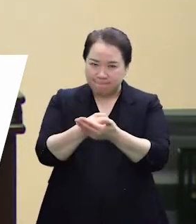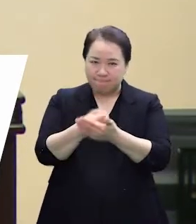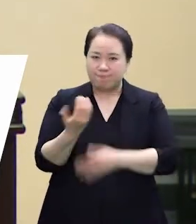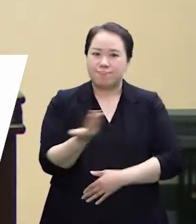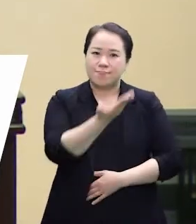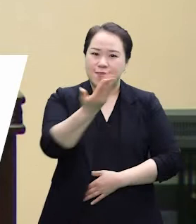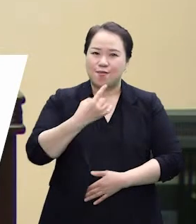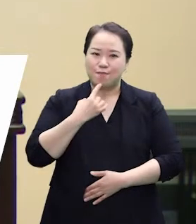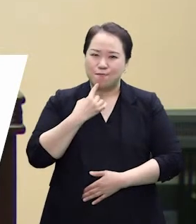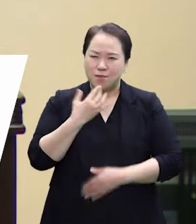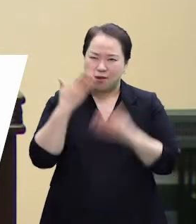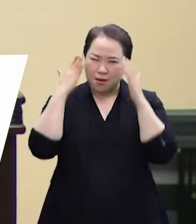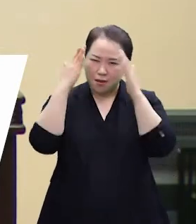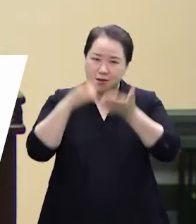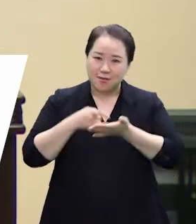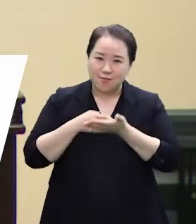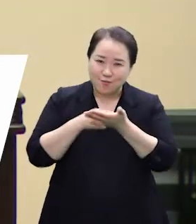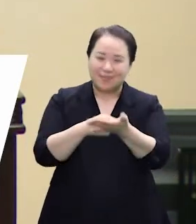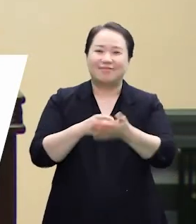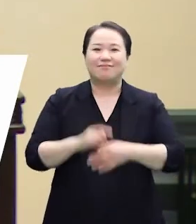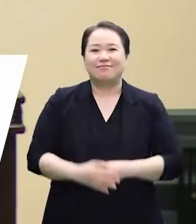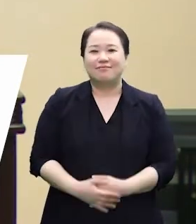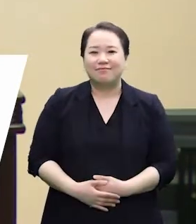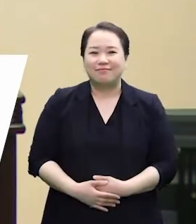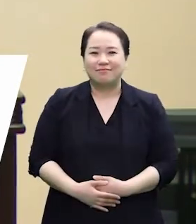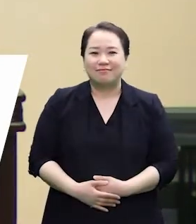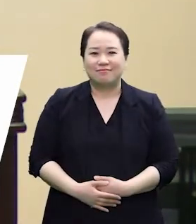오직 도민만 바라보고 가겠습니다.